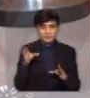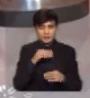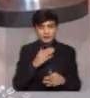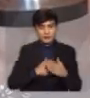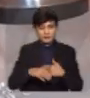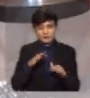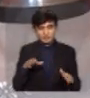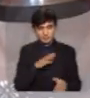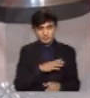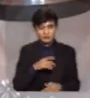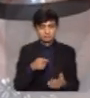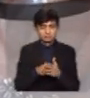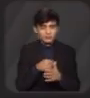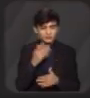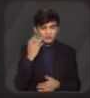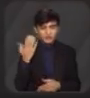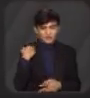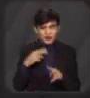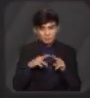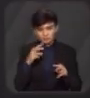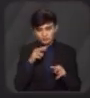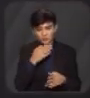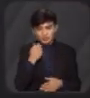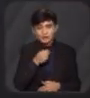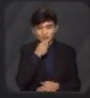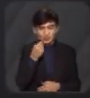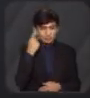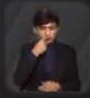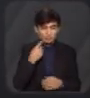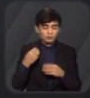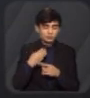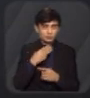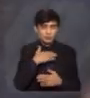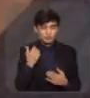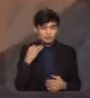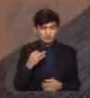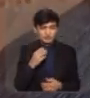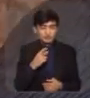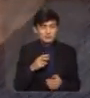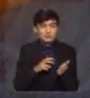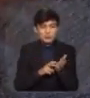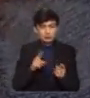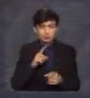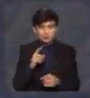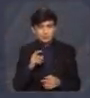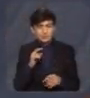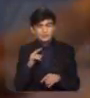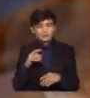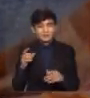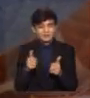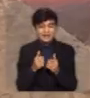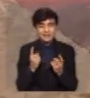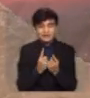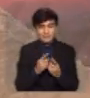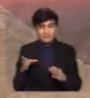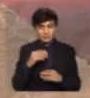обрадовались дети. Такой дастархан они видят нечасто. Старший прячет свое лицо, боится насмешек одноклассников. Младший решил высказаться.